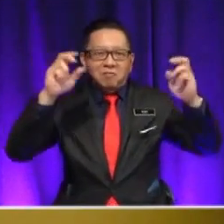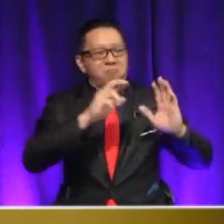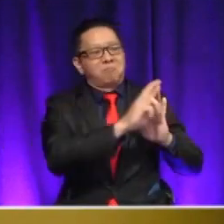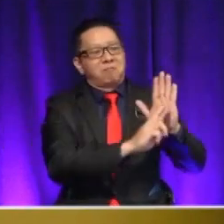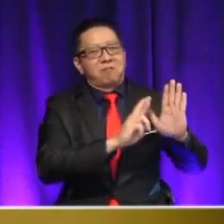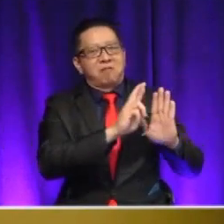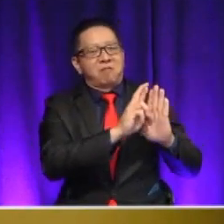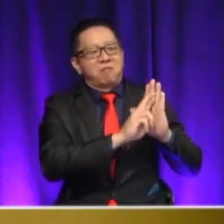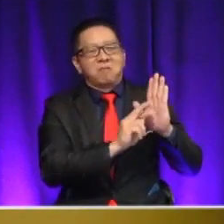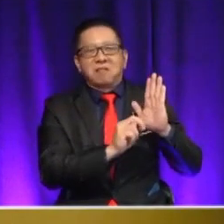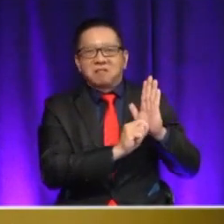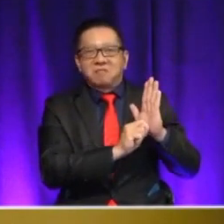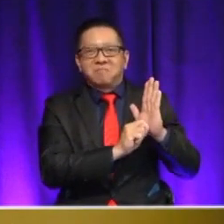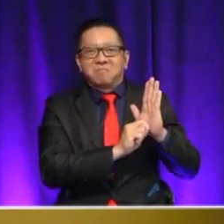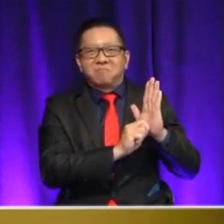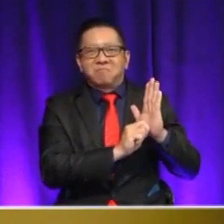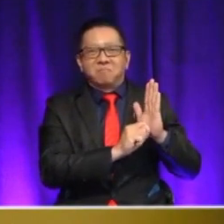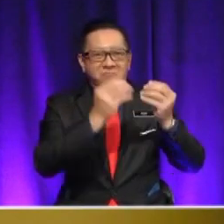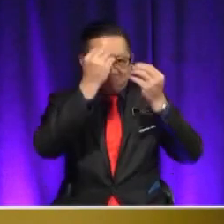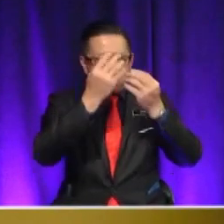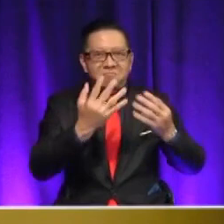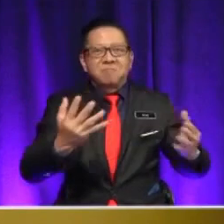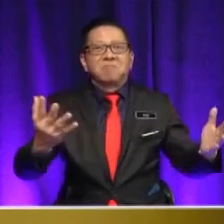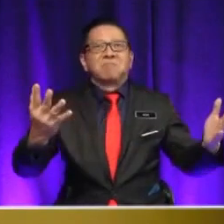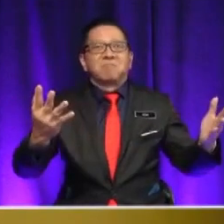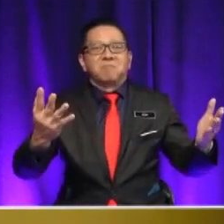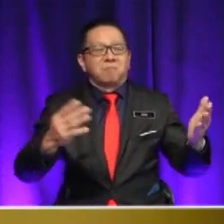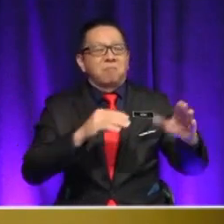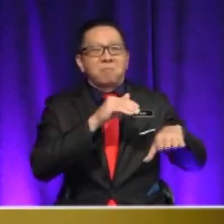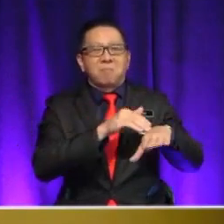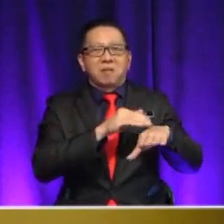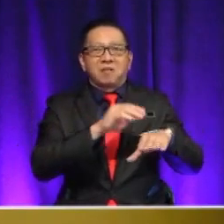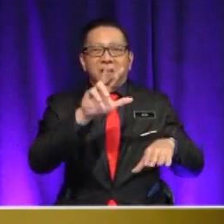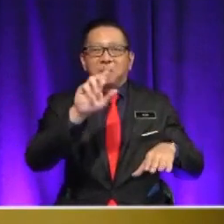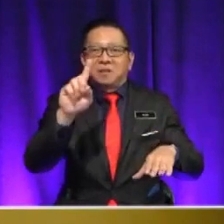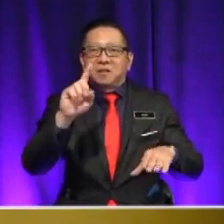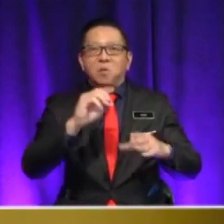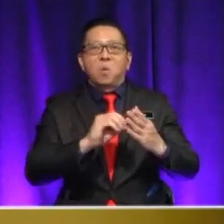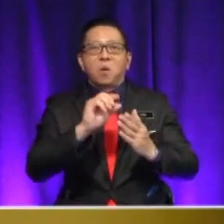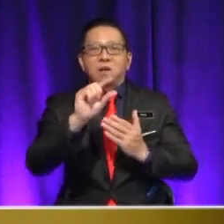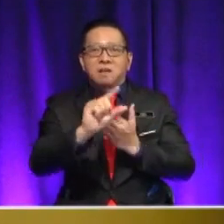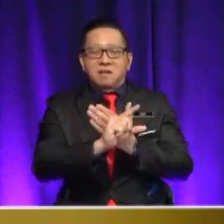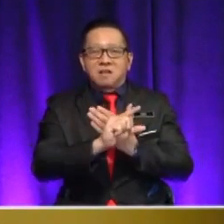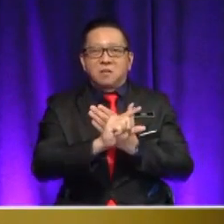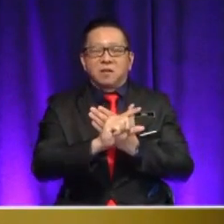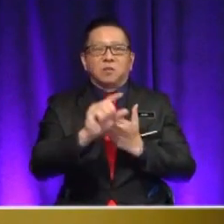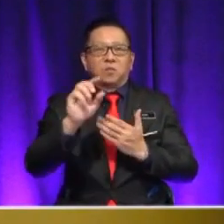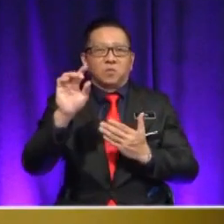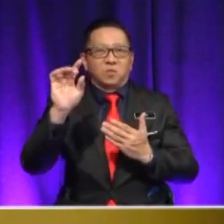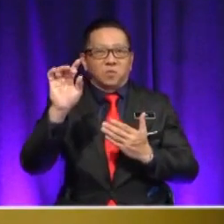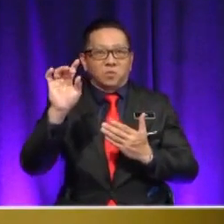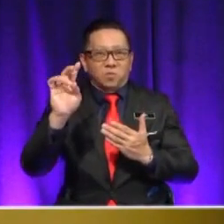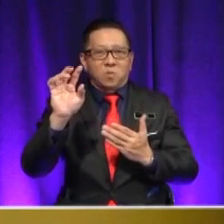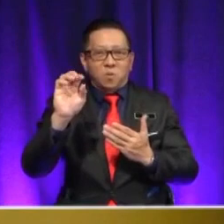Rukun Negara. Rukun Negara ni mula diisytiharkan di negara kita pada 31 Ogos 1970 oleh Yang